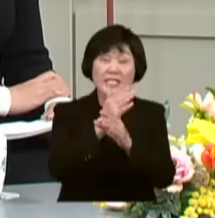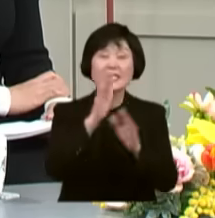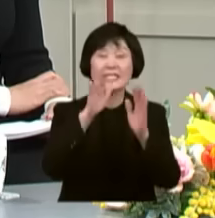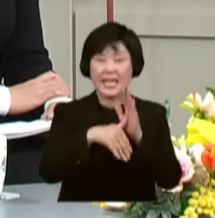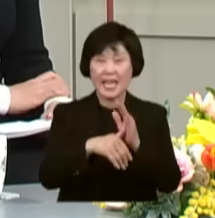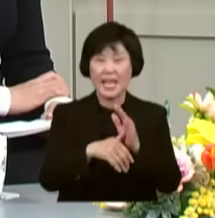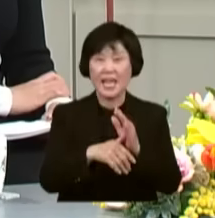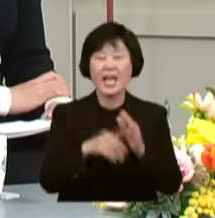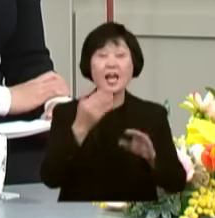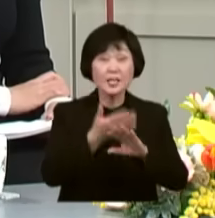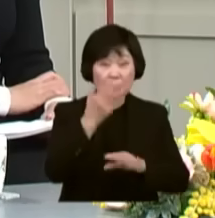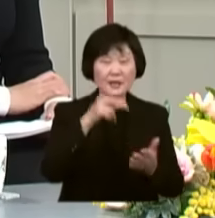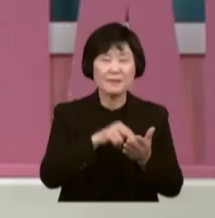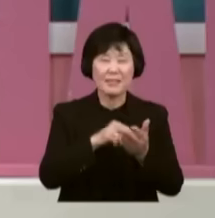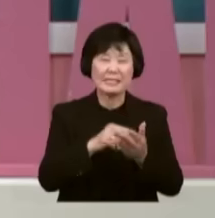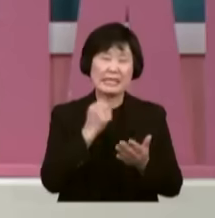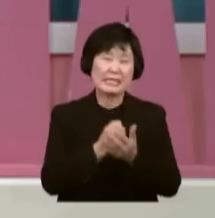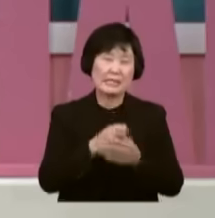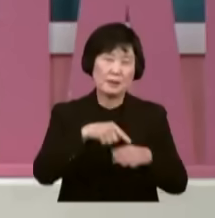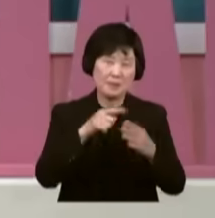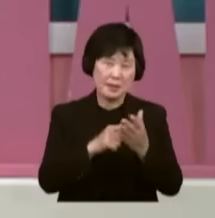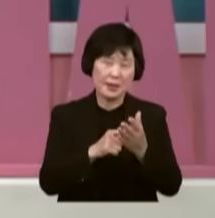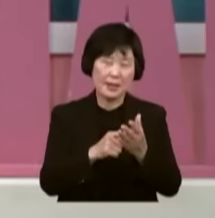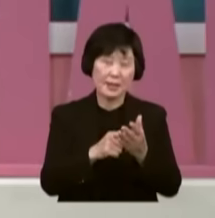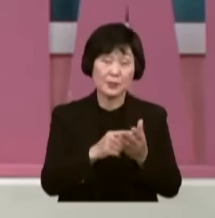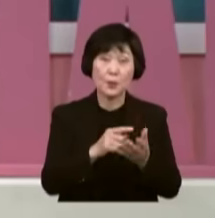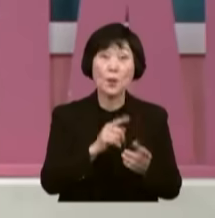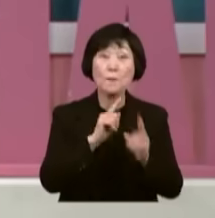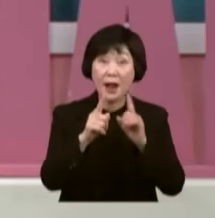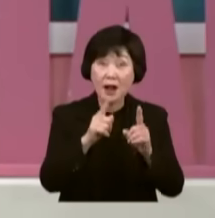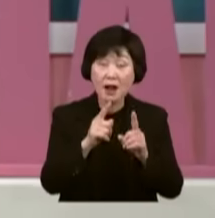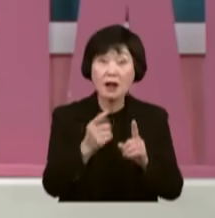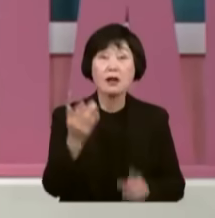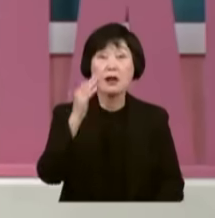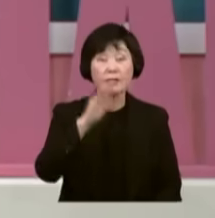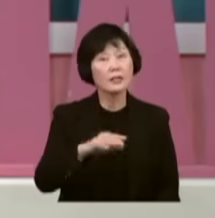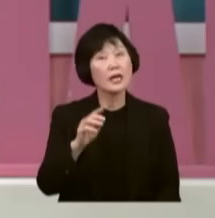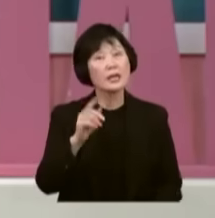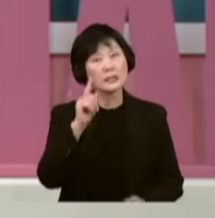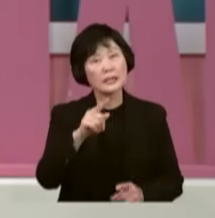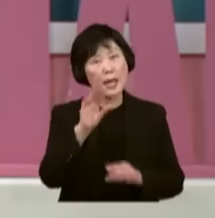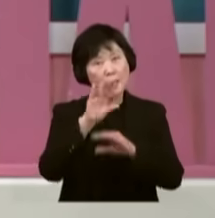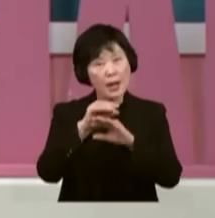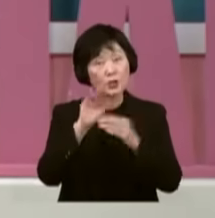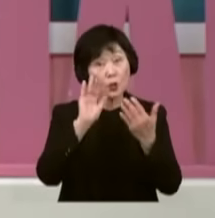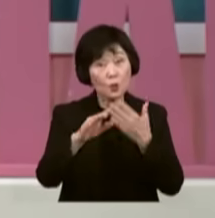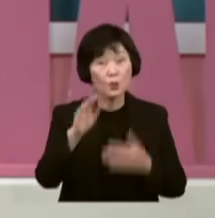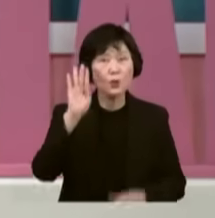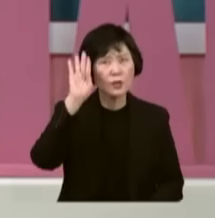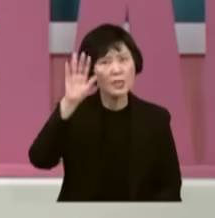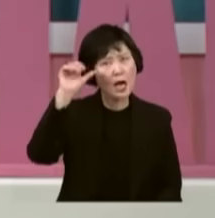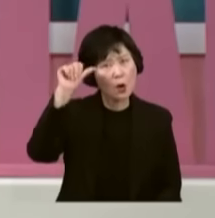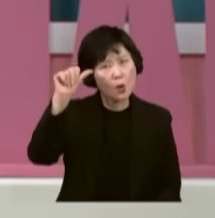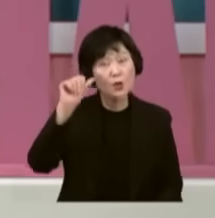선배니까 안타까운 마음에 그냥. 한 4, 5일 있는데 집 앞에 네.